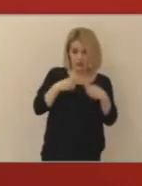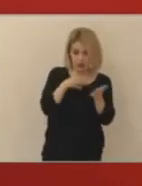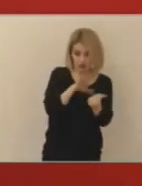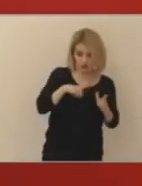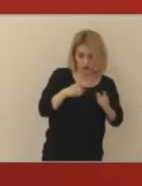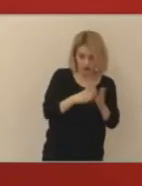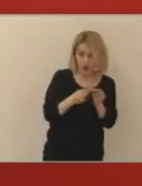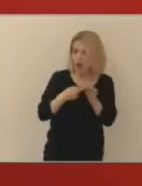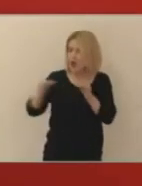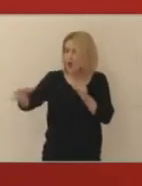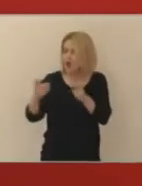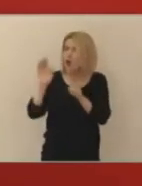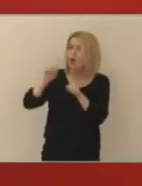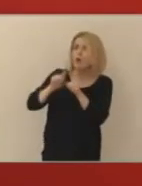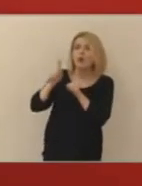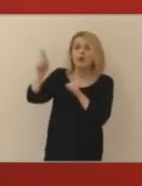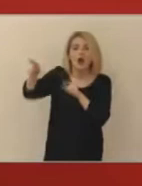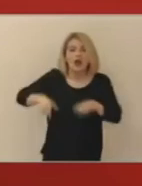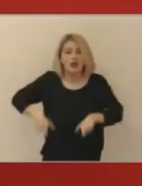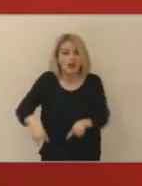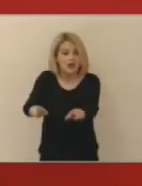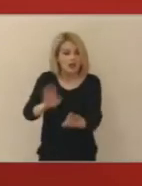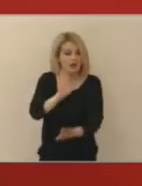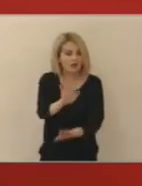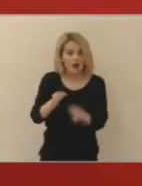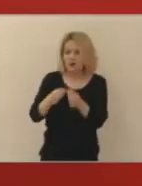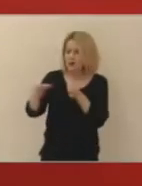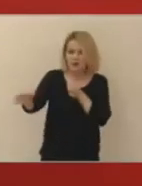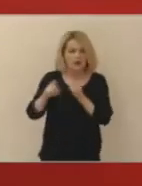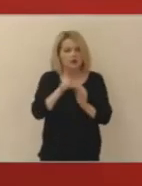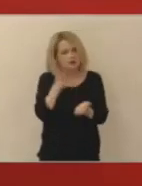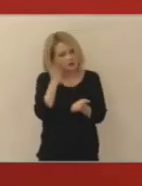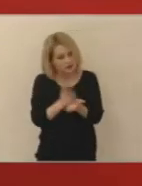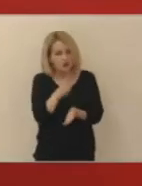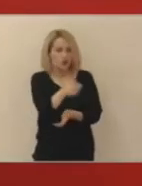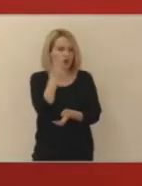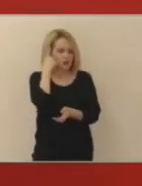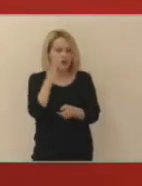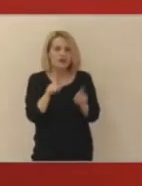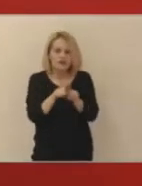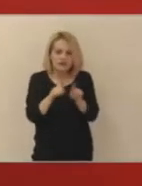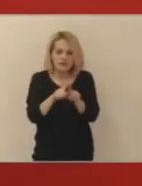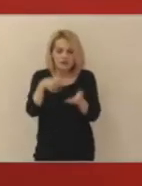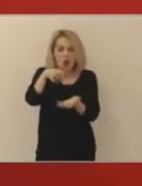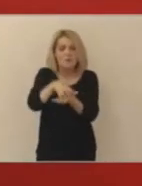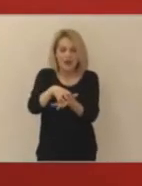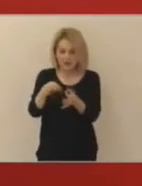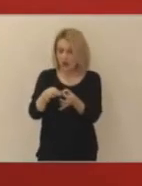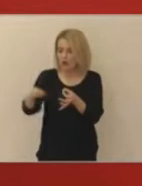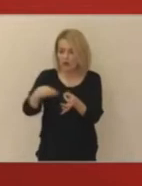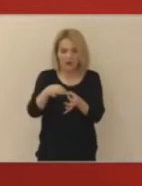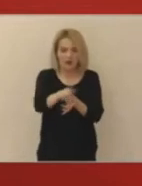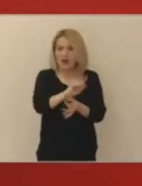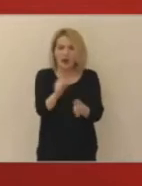на километрите колку е оддалечена нивата од неговото место на живење, се додека станува збор за истото населено место, во тој случај